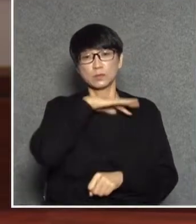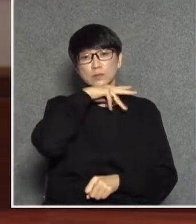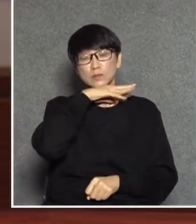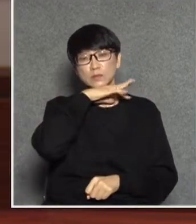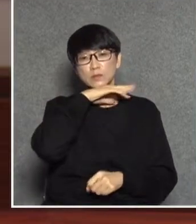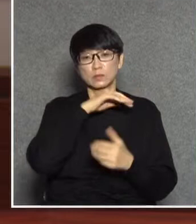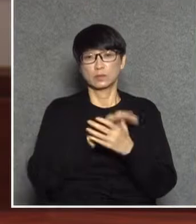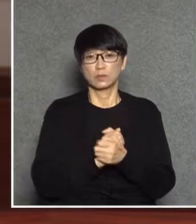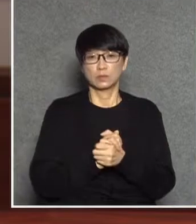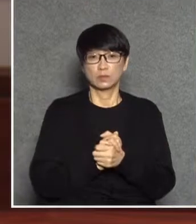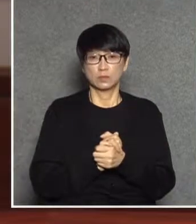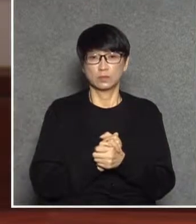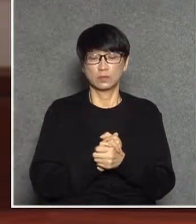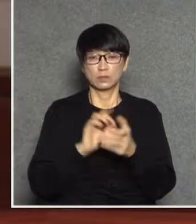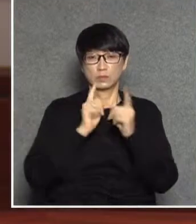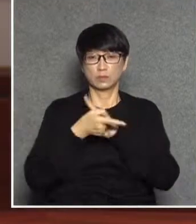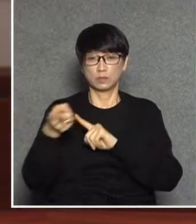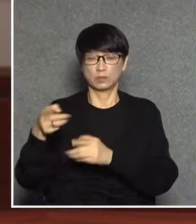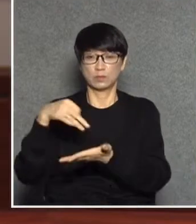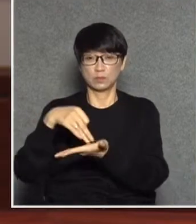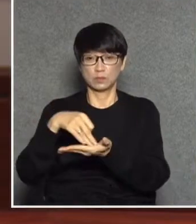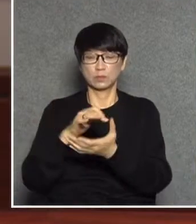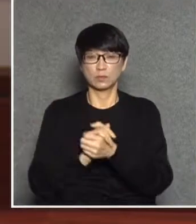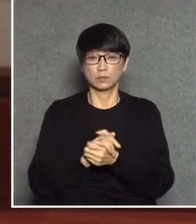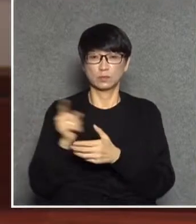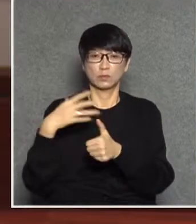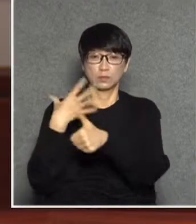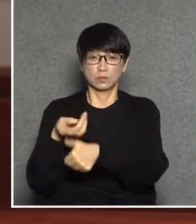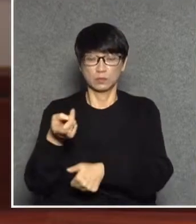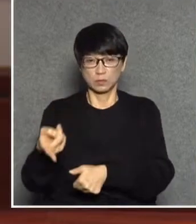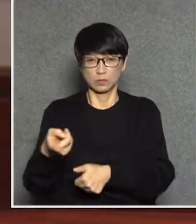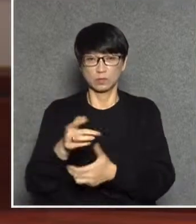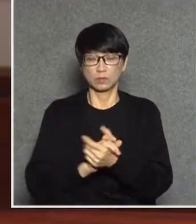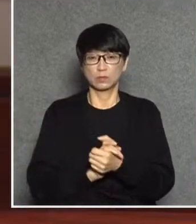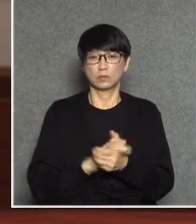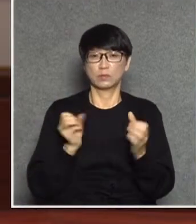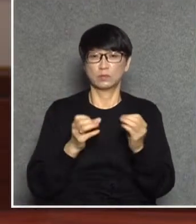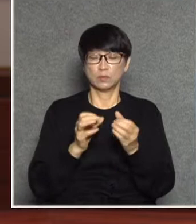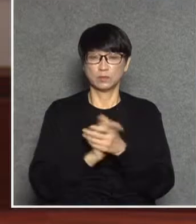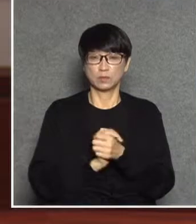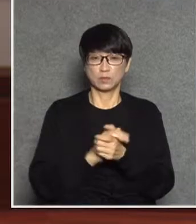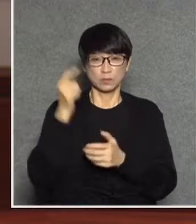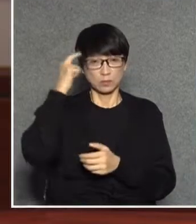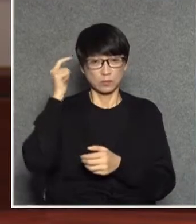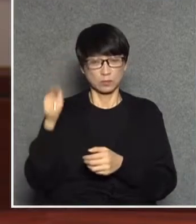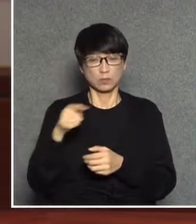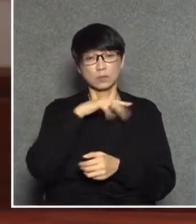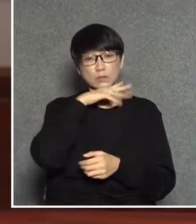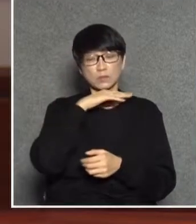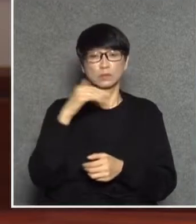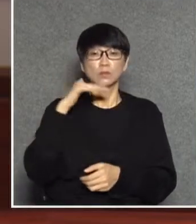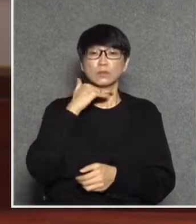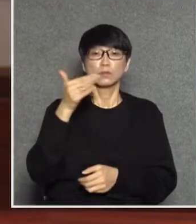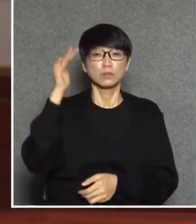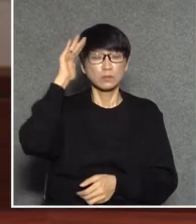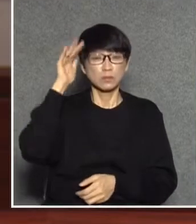即係代替人哋簽名，話去授權俾人哋去出席咁樣樣，明知係假噶啦，報警。警